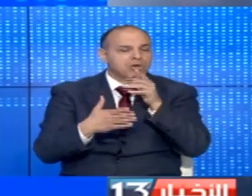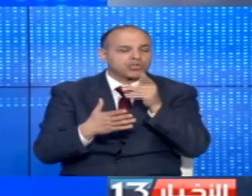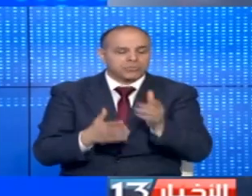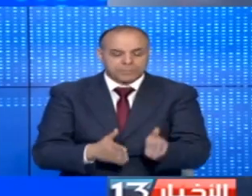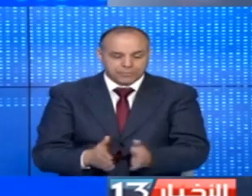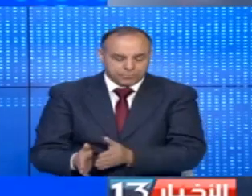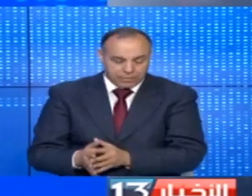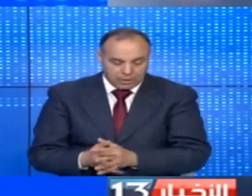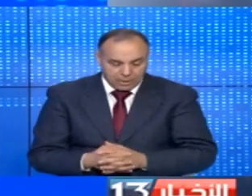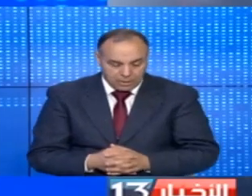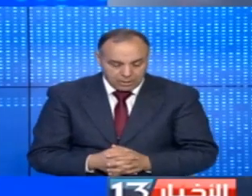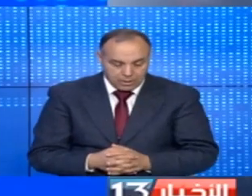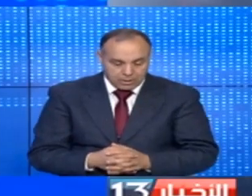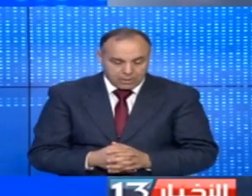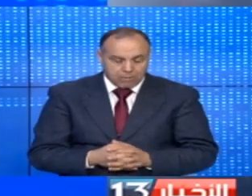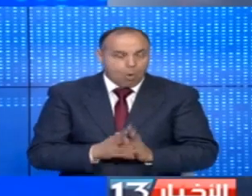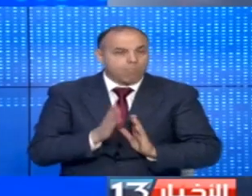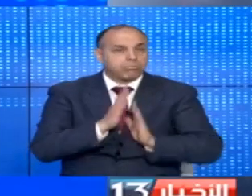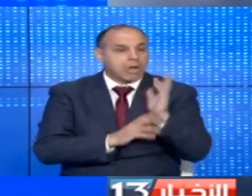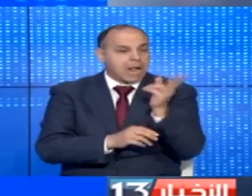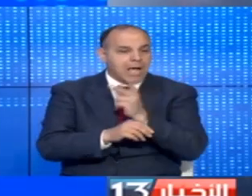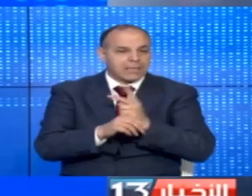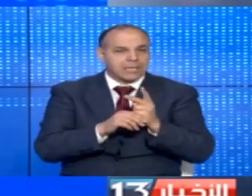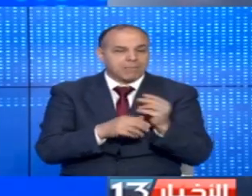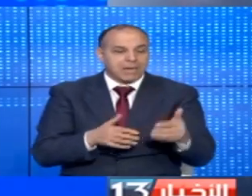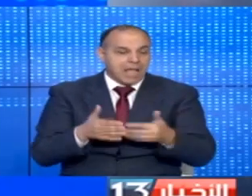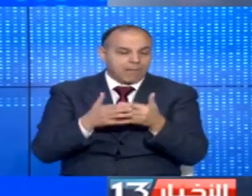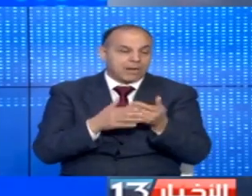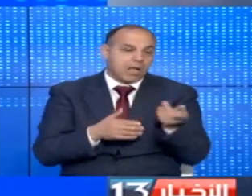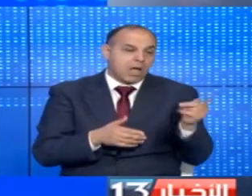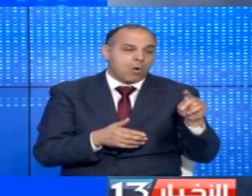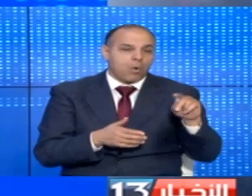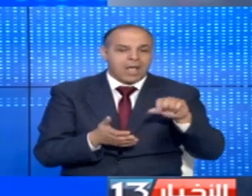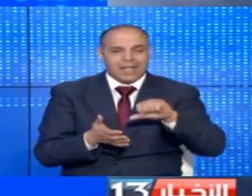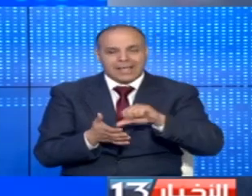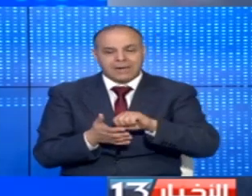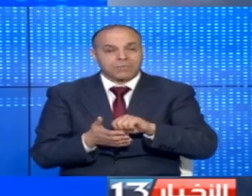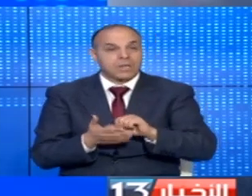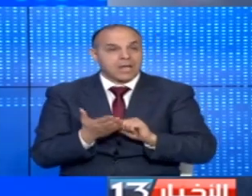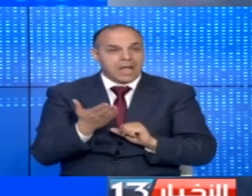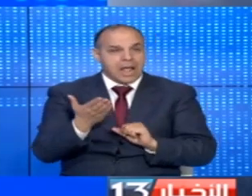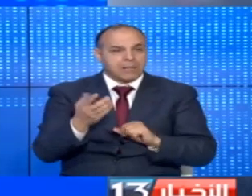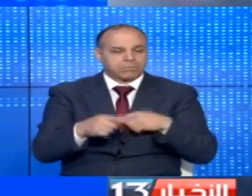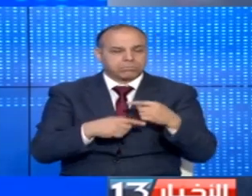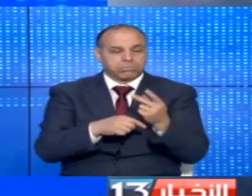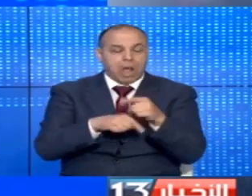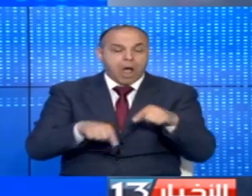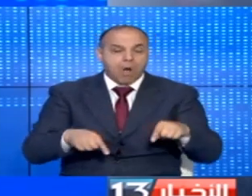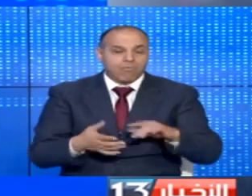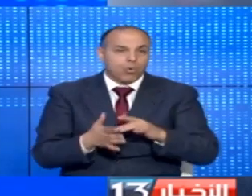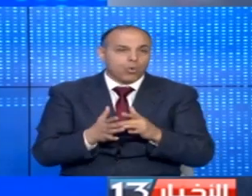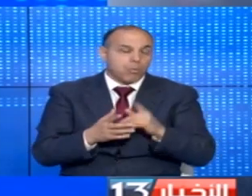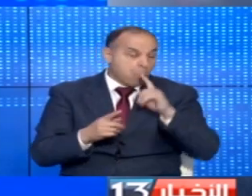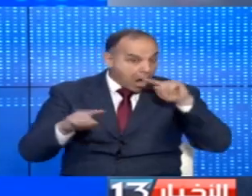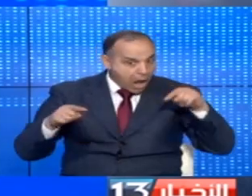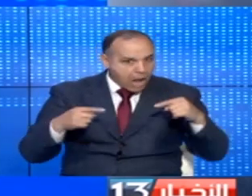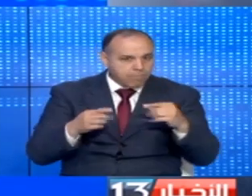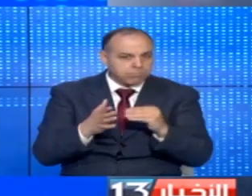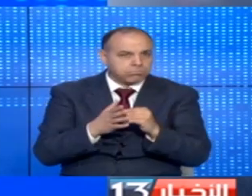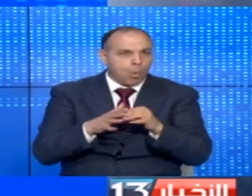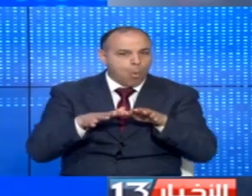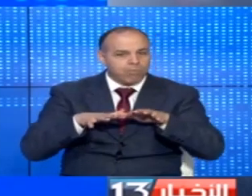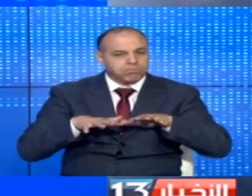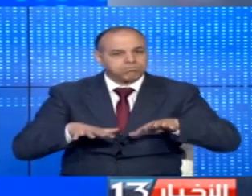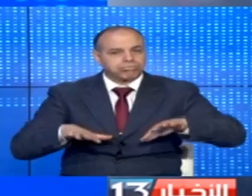في ظل التصعيد الخطير بين الولايات المتحده الامريكيه وايران تزداد المخاوف من نشوب حرب وانتشار